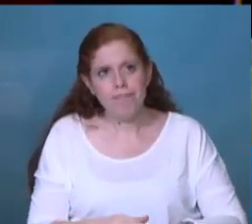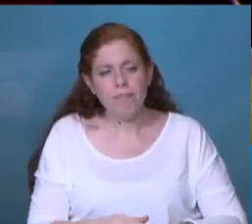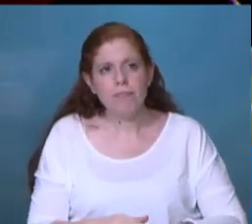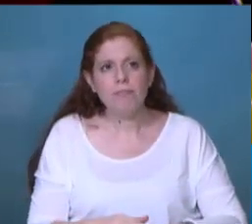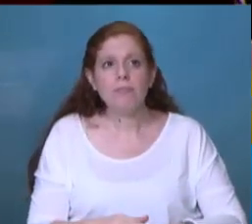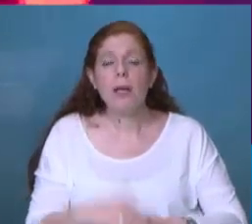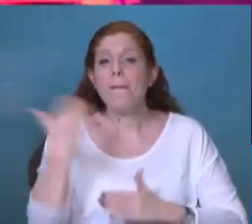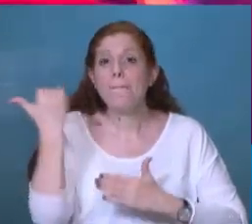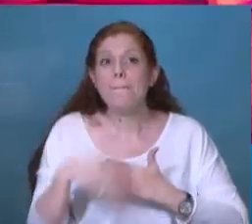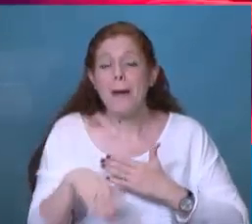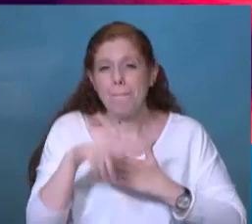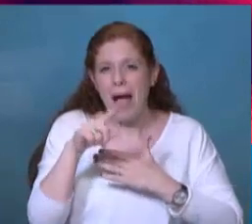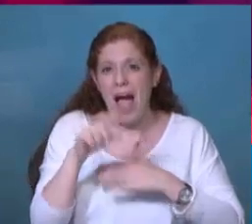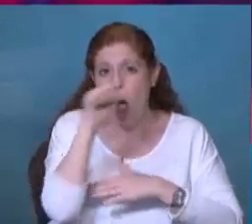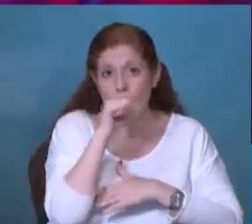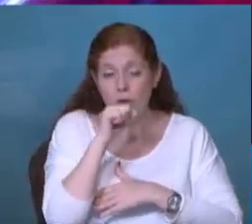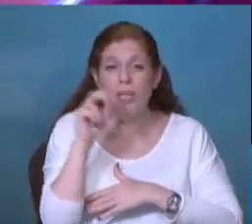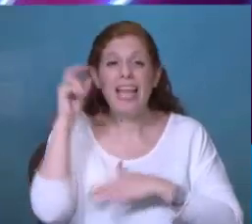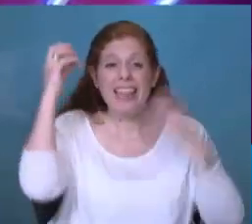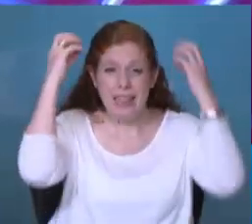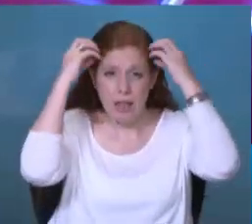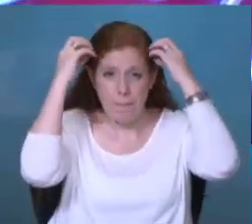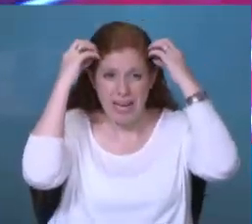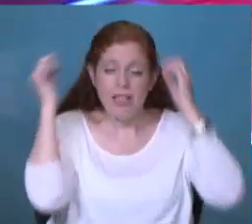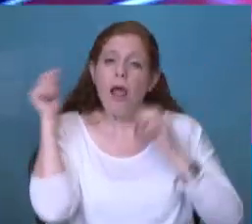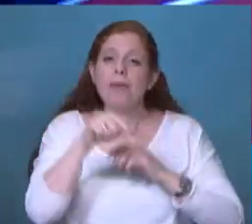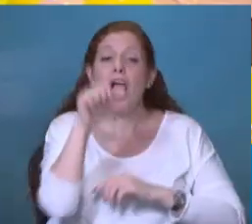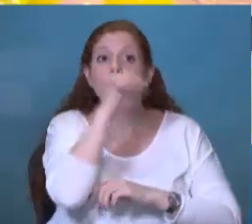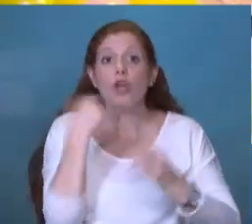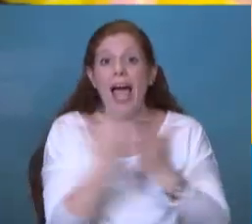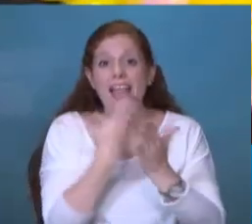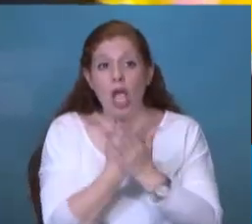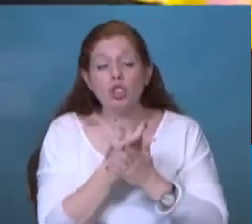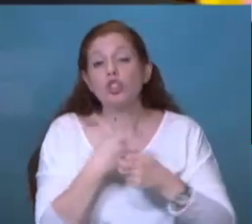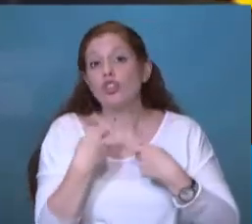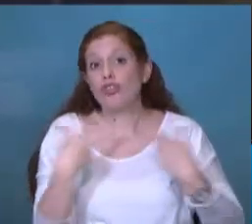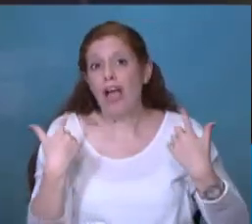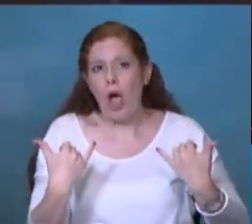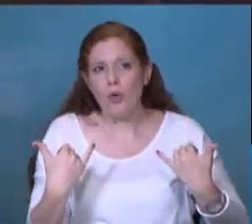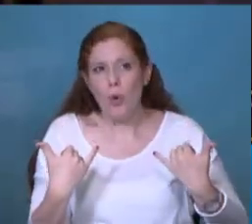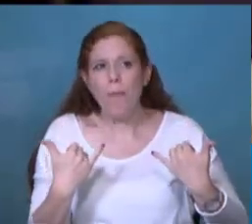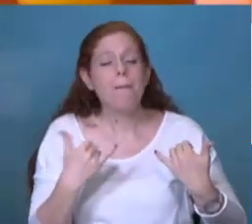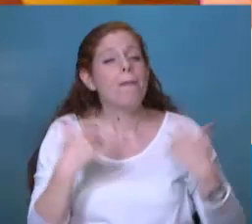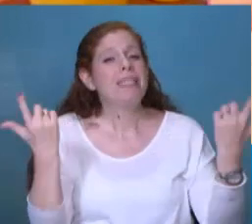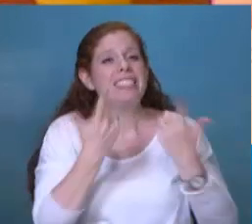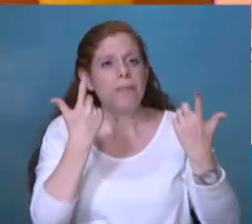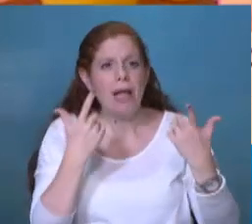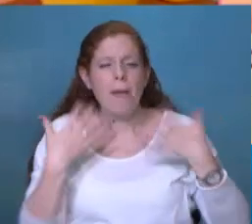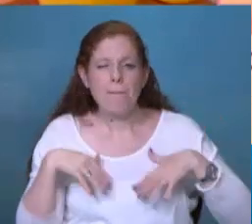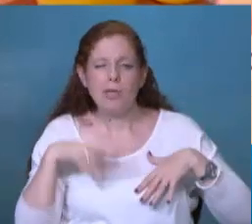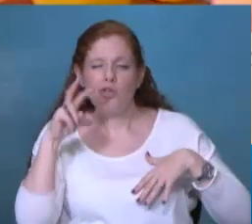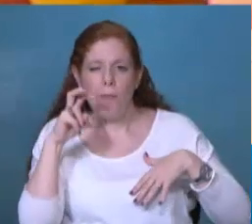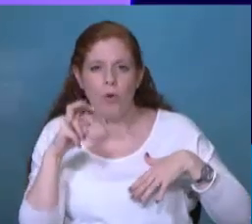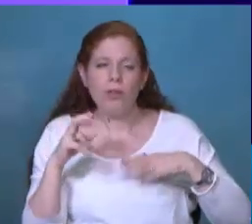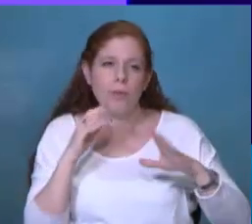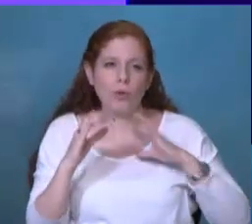נגמר האירוויזיון בשבת, נטה ברזילאי מגיעה חמושה בשיר חדש שהיא השיקה היום במסיבת פיג'מות מתוקשרת. ננה בננה זה